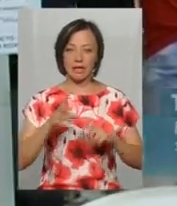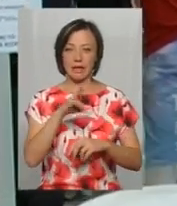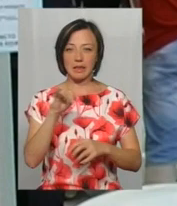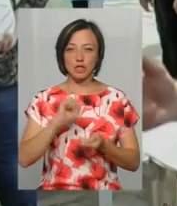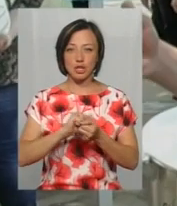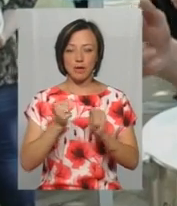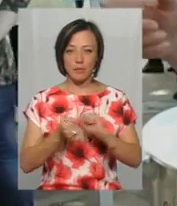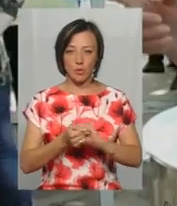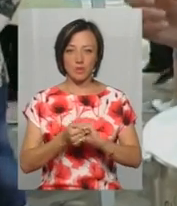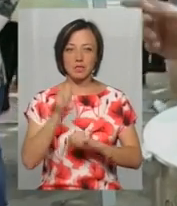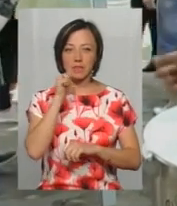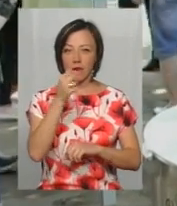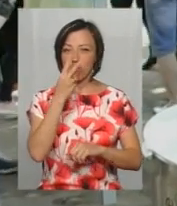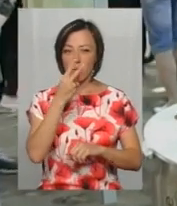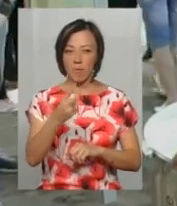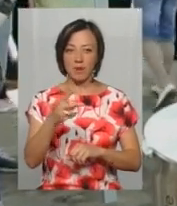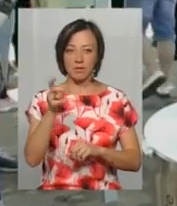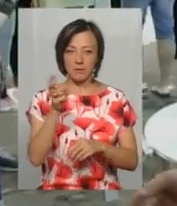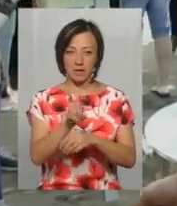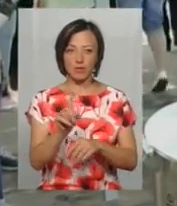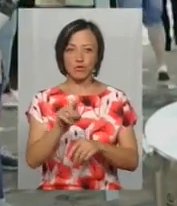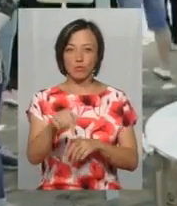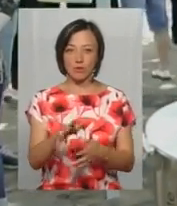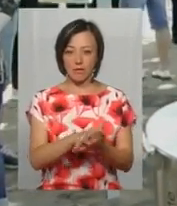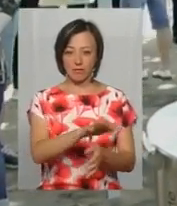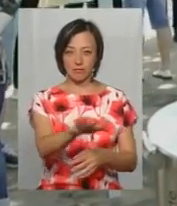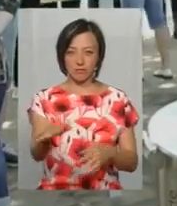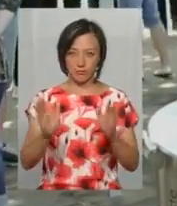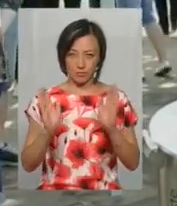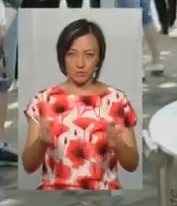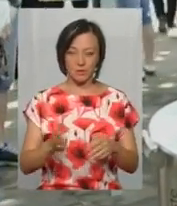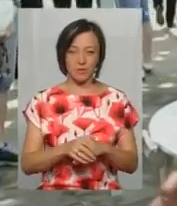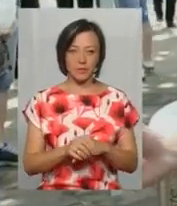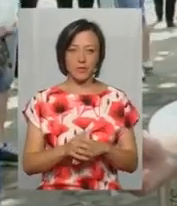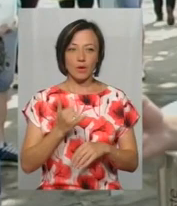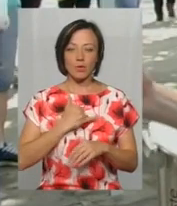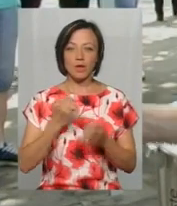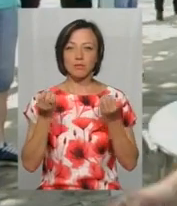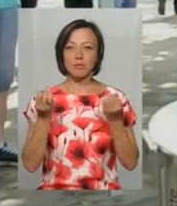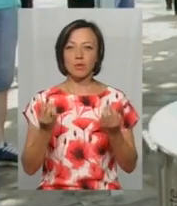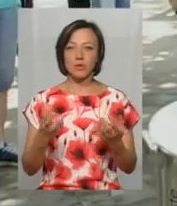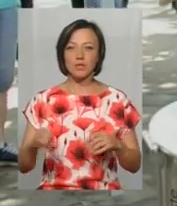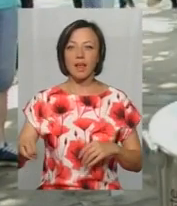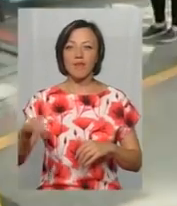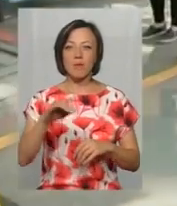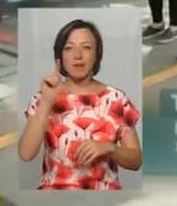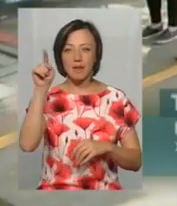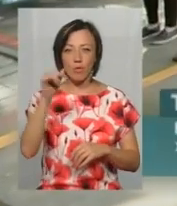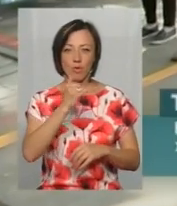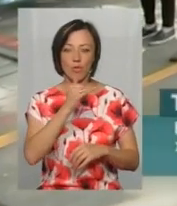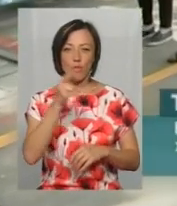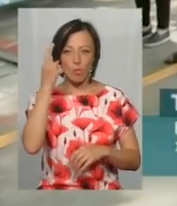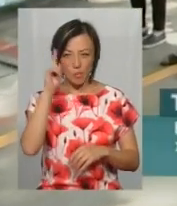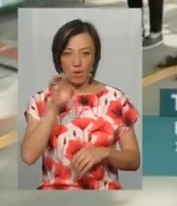ні щебйонки. Завтра побачите, підійдете, що тут буде робитися. Нас просто європейці не вміють користуватися.